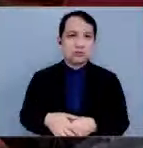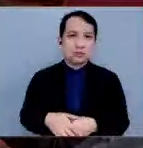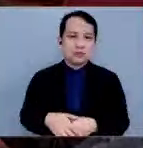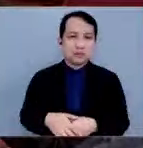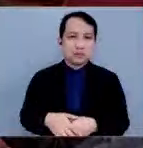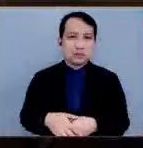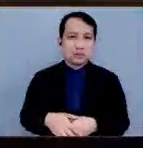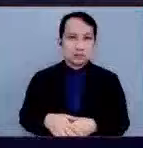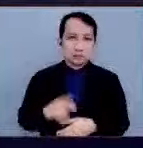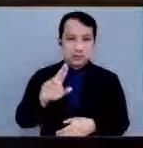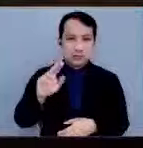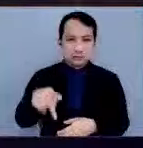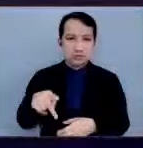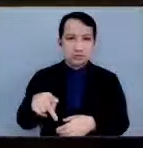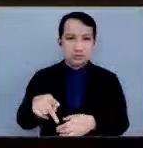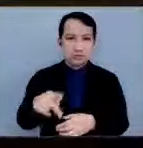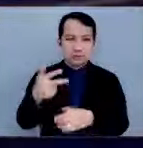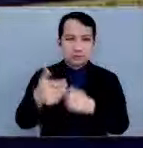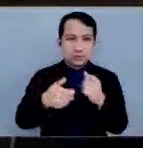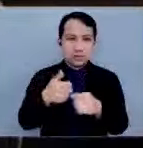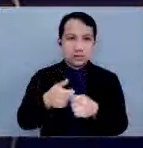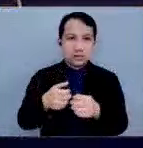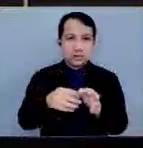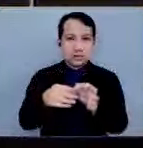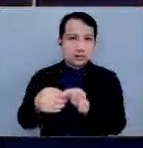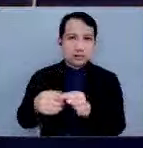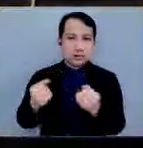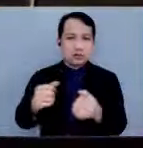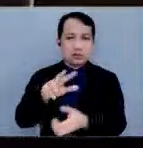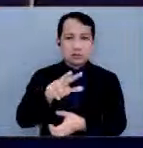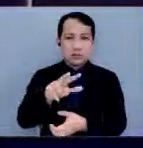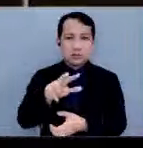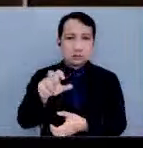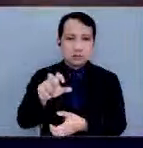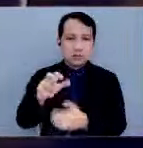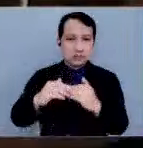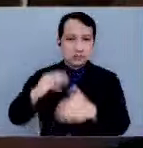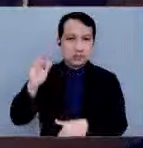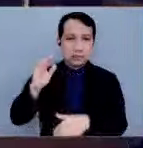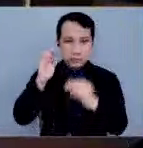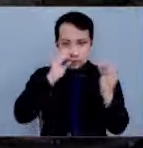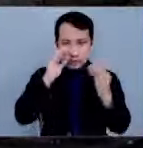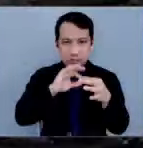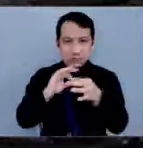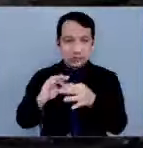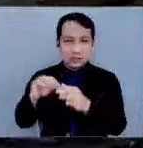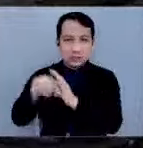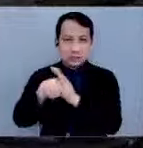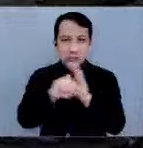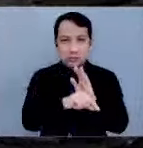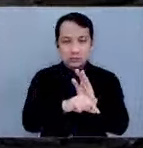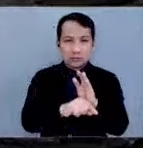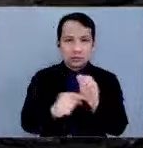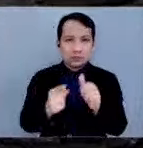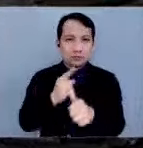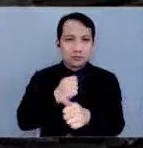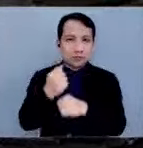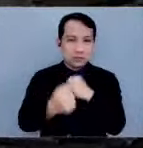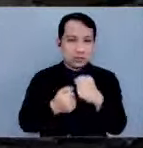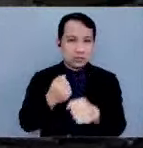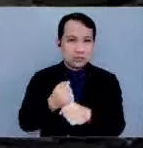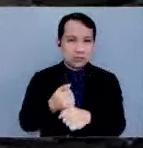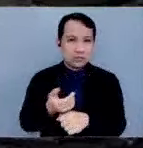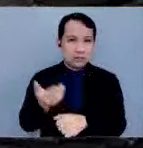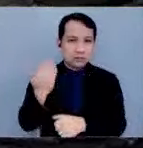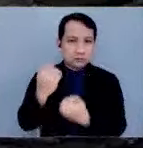UP Third World Study Center na higit 300 pa rin ang mga drug-related killings sa unang taon ni Marcos sa pwesto. Mas marami